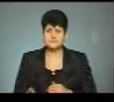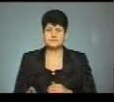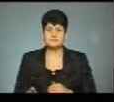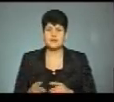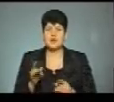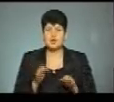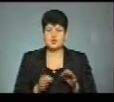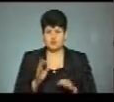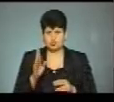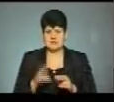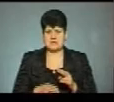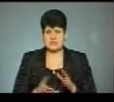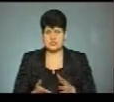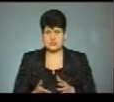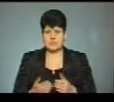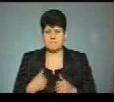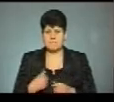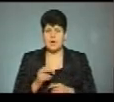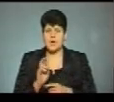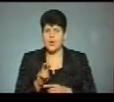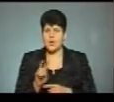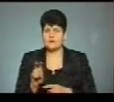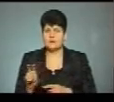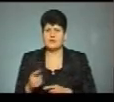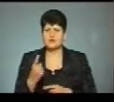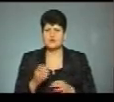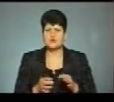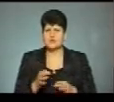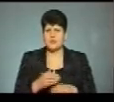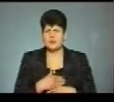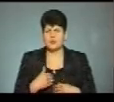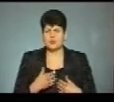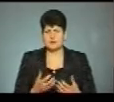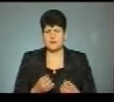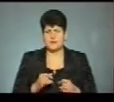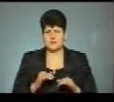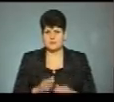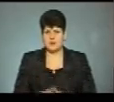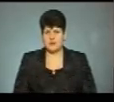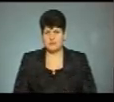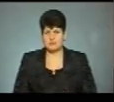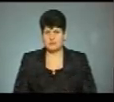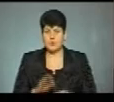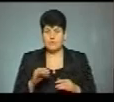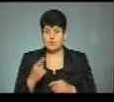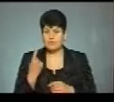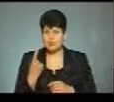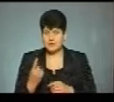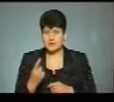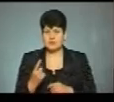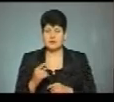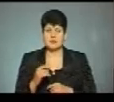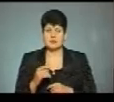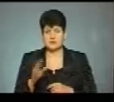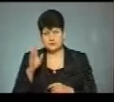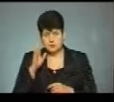що суд буде закінчений. Ми ходили, ні один суддя не хотів братися за справи. То потім вже один чук,